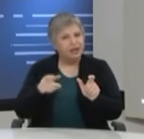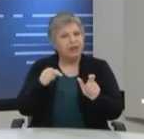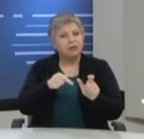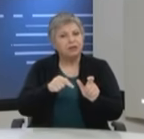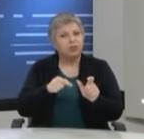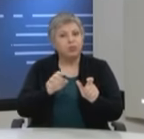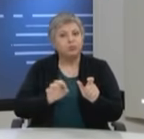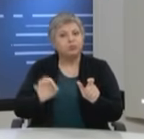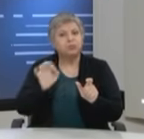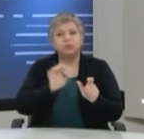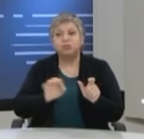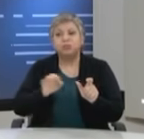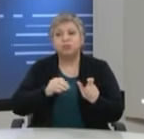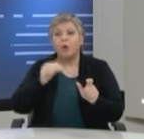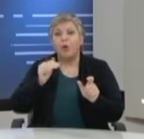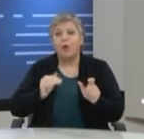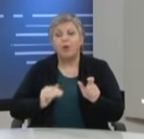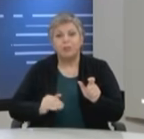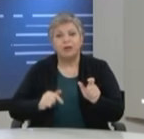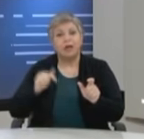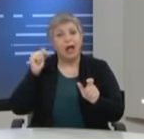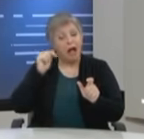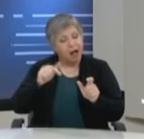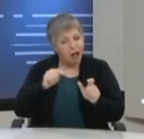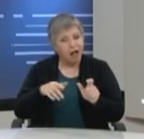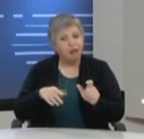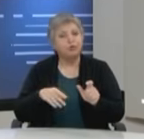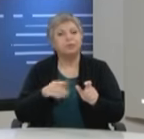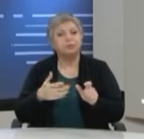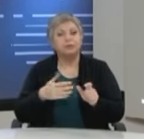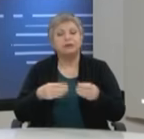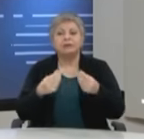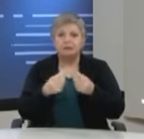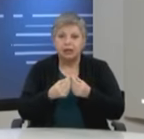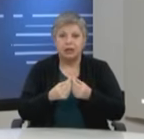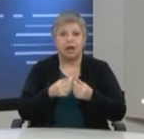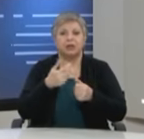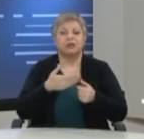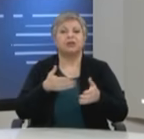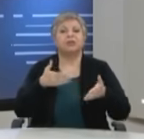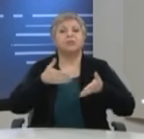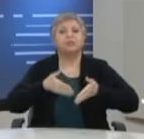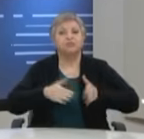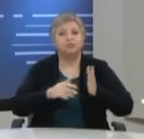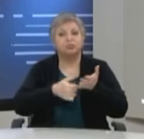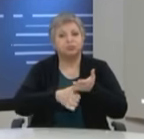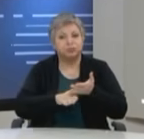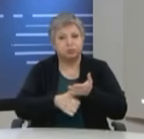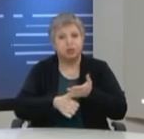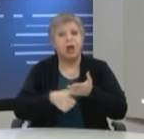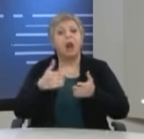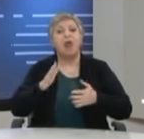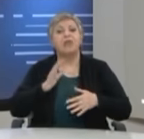που αφορούν και την ηθαγένεια και την εθνότητα. Οι κάτοικοι της Νότιας Αφρικής λέγονται